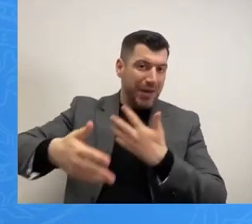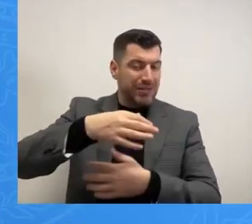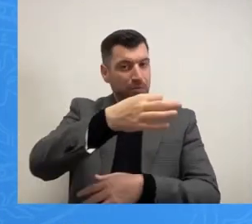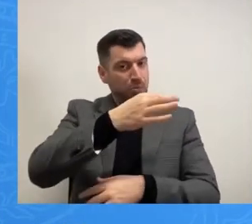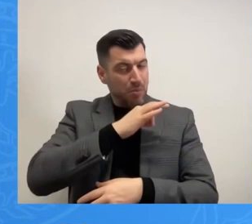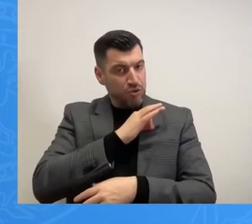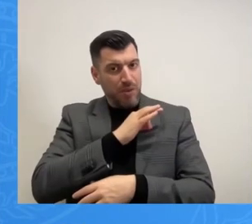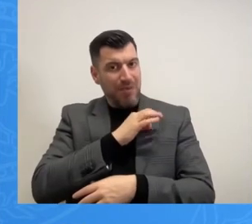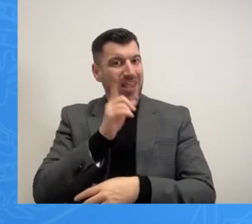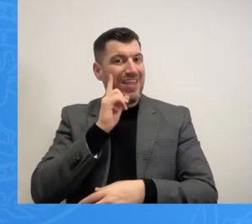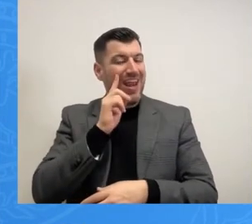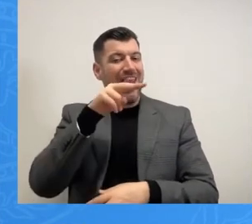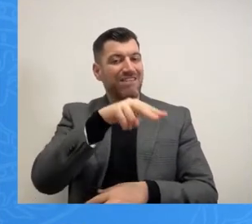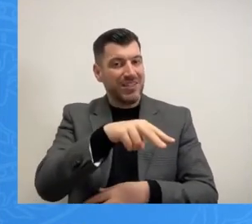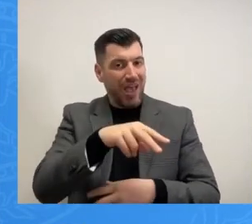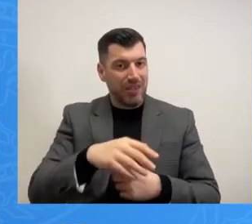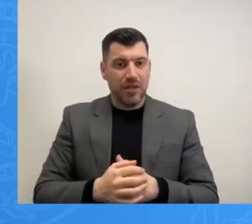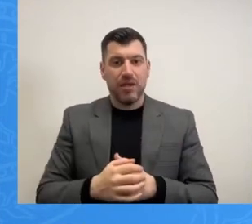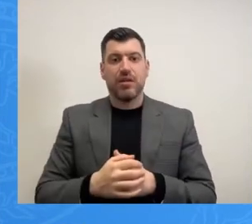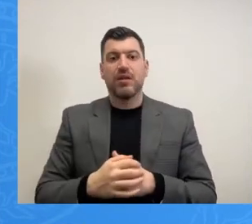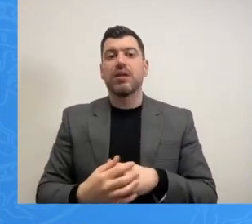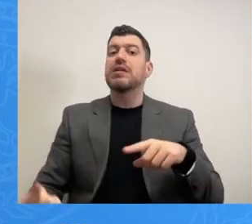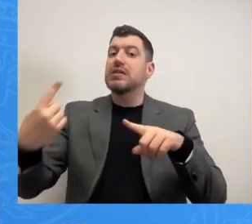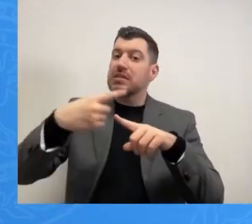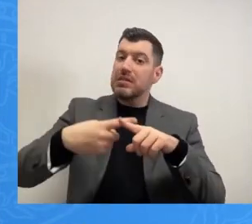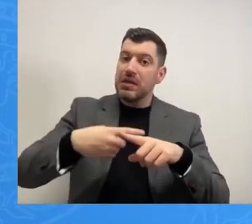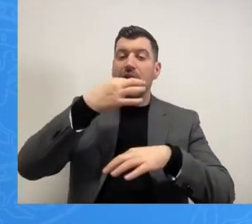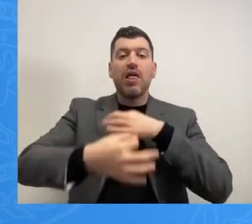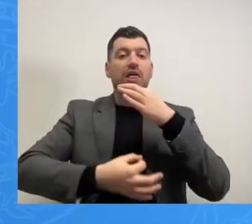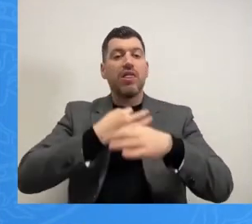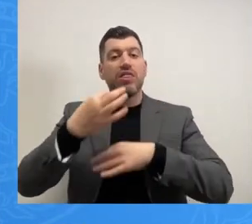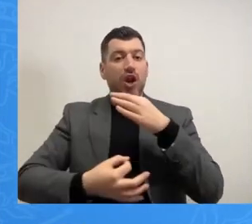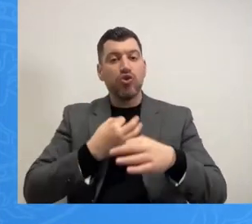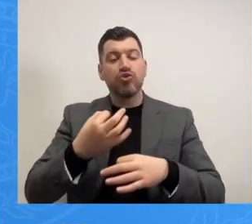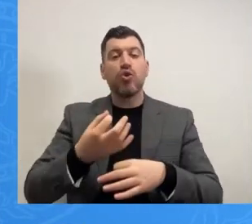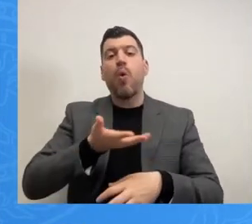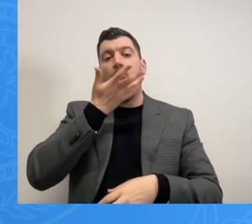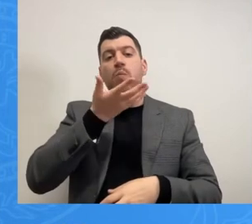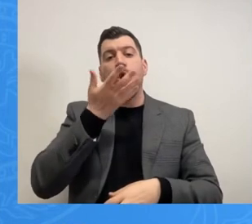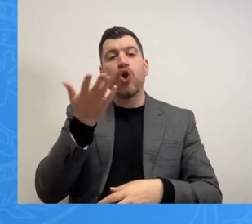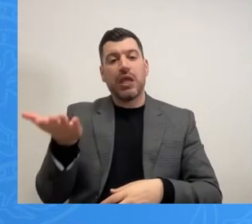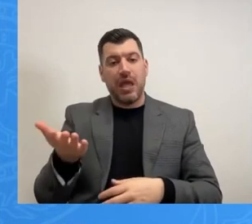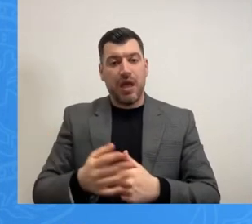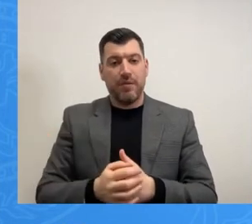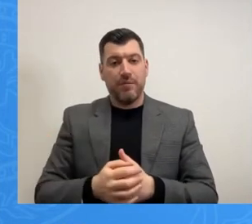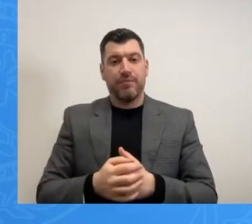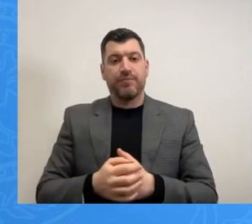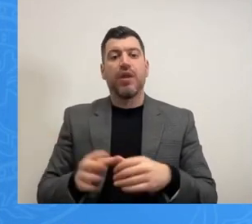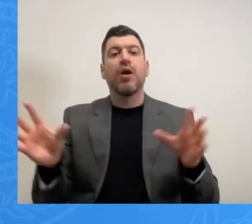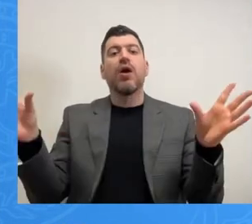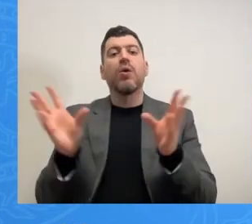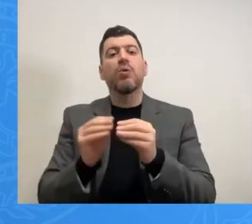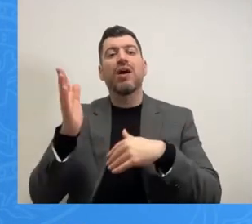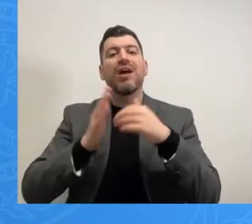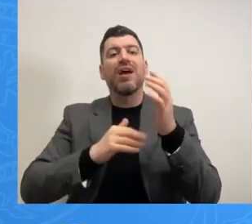η κυρία Λεβιζάκη, και με αφορμή και την δήλωση, την ομολογία σε σχέση με το καλλιτεχνικό